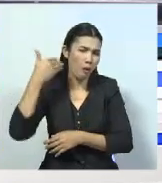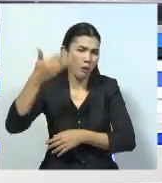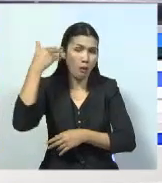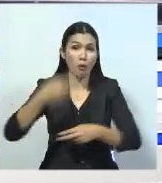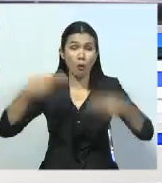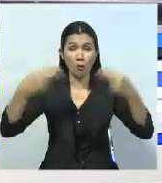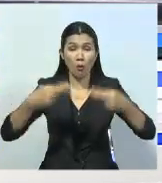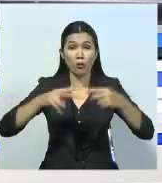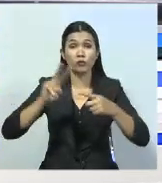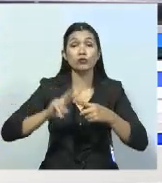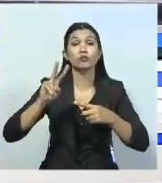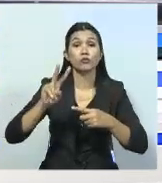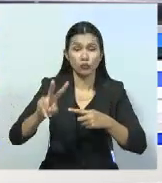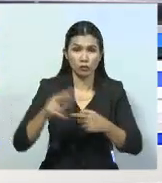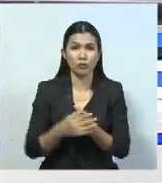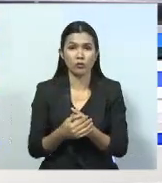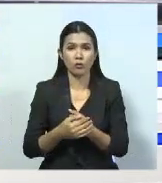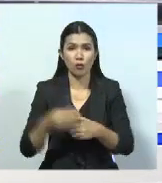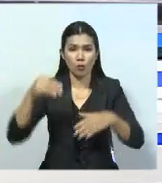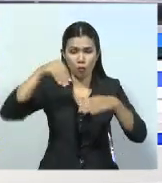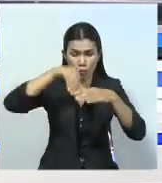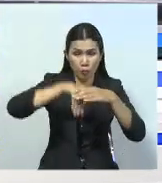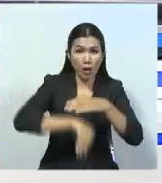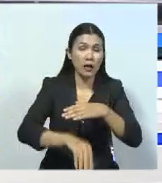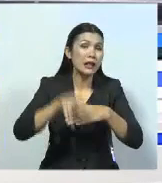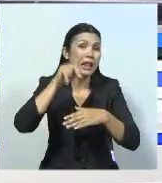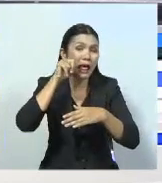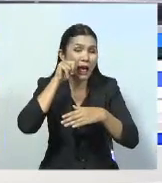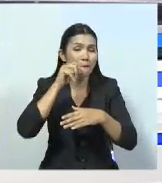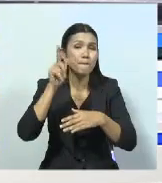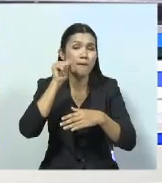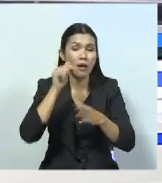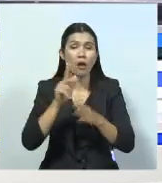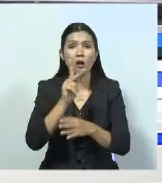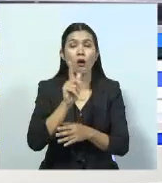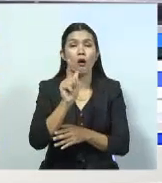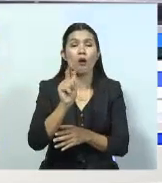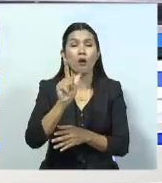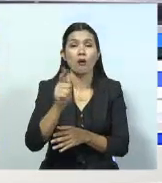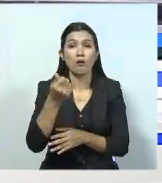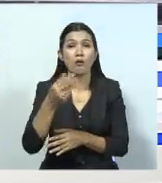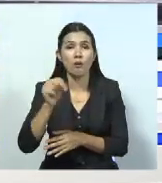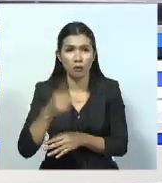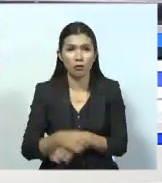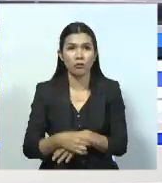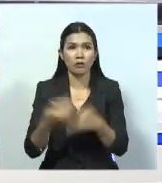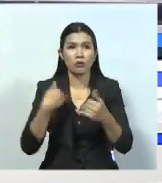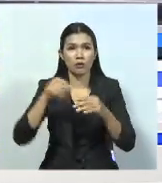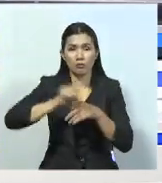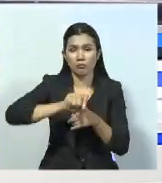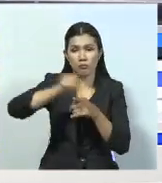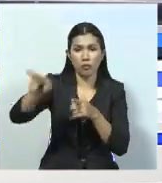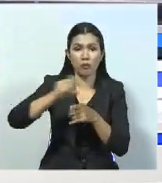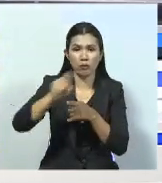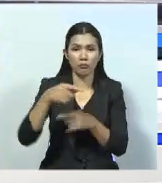สงครามโลกครั้งที่2นะคะซึ่งจมอยู่ในแม่น้ำแม่กลองบริเวณสะพานธนรัฐจังหวัดราชบุรีการแชร์ข้อความลักษณะ